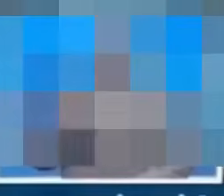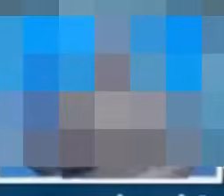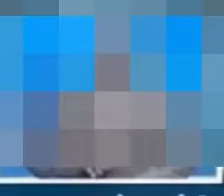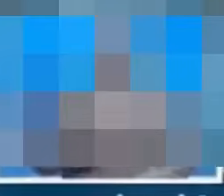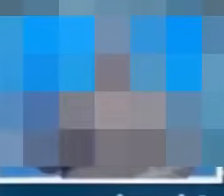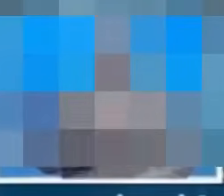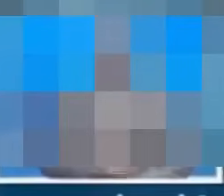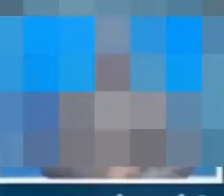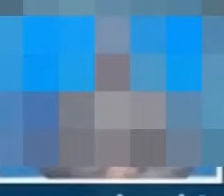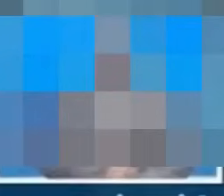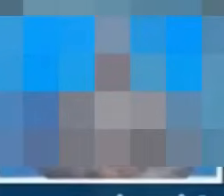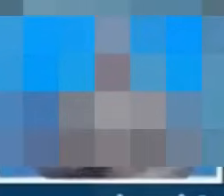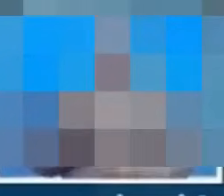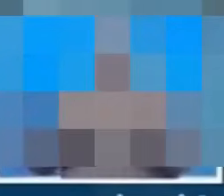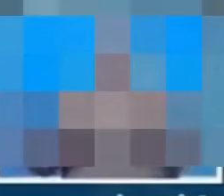21,978 شهيدا و56,700